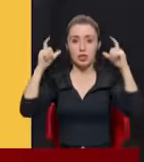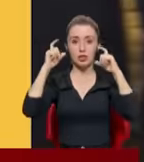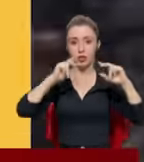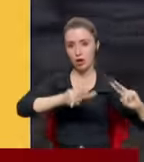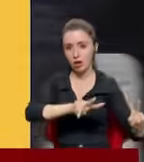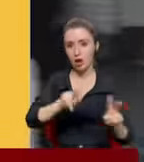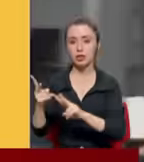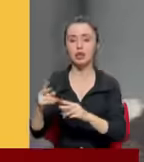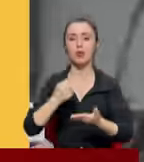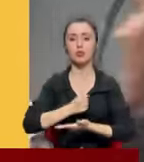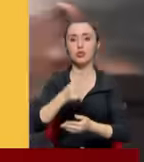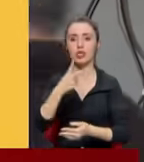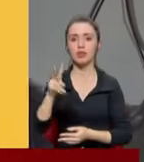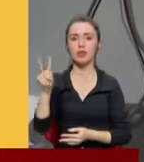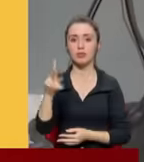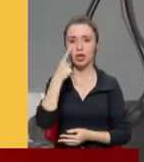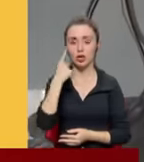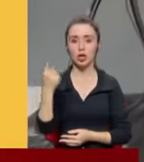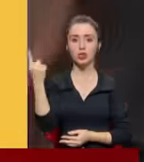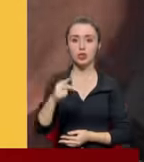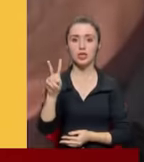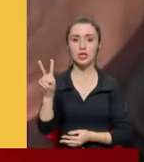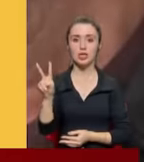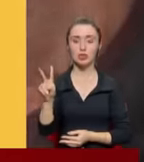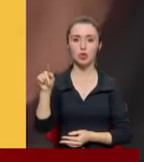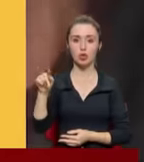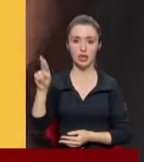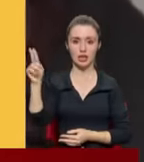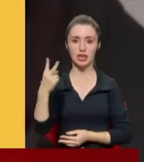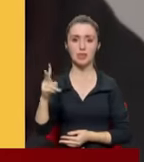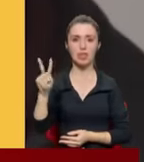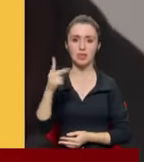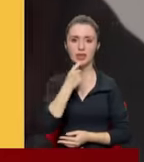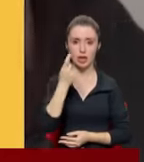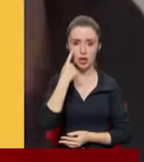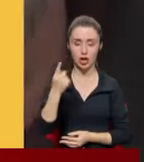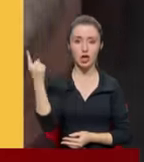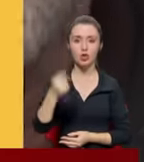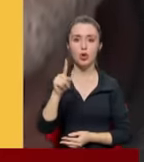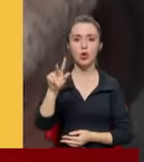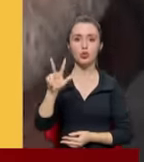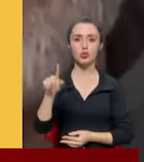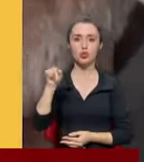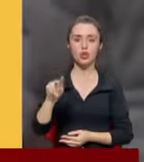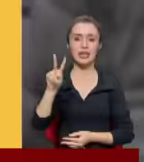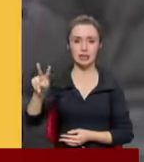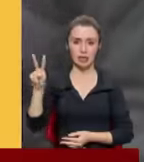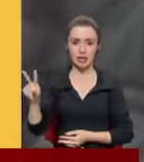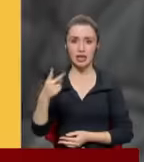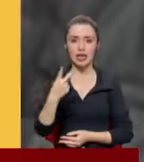aktarılan bütçe oranı 2020'de % 20,7 2022 yılında % 13,20